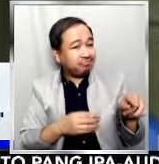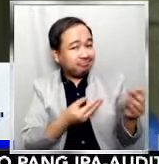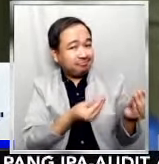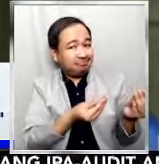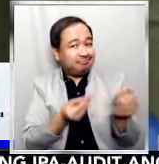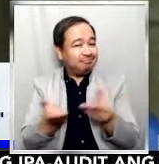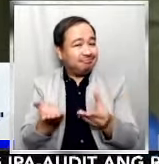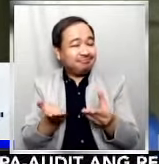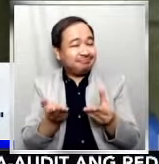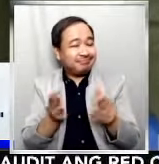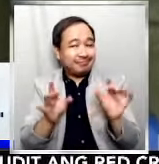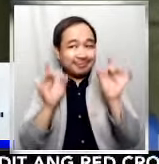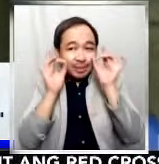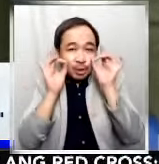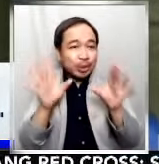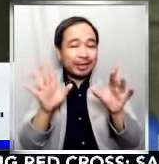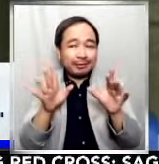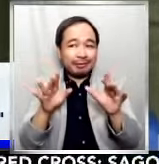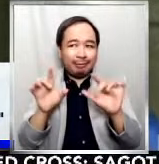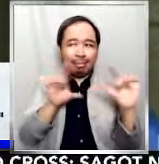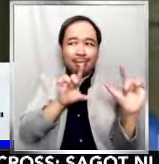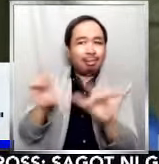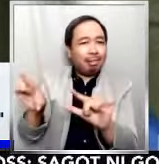government with something which ought